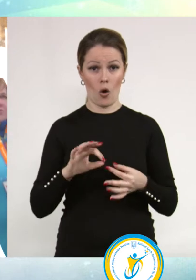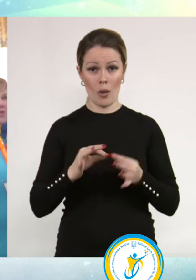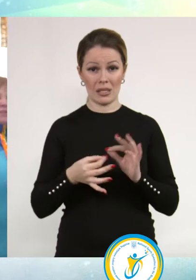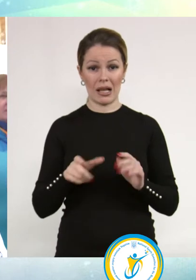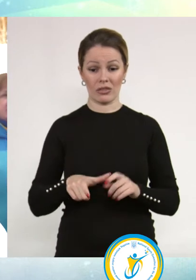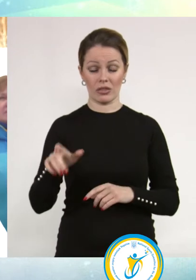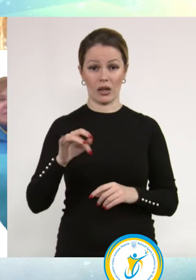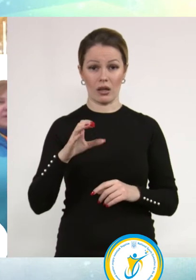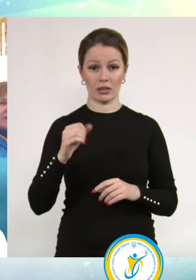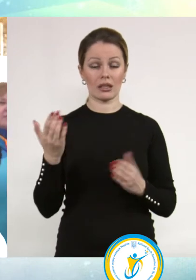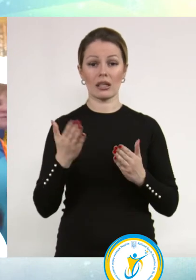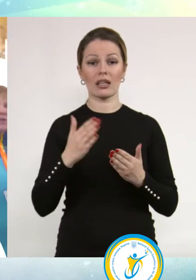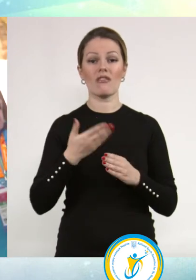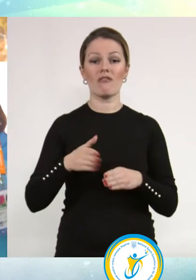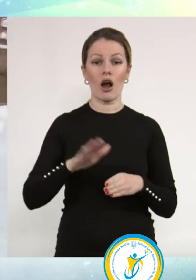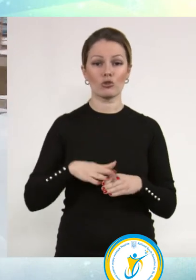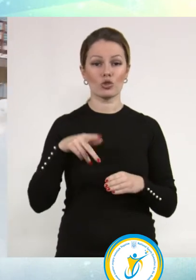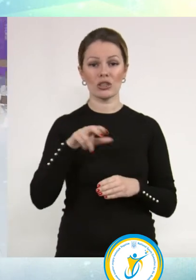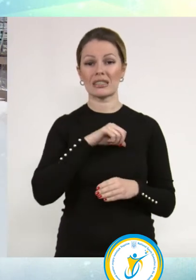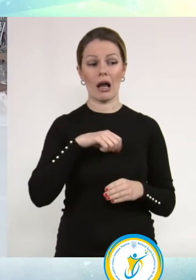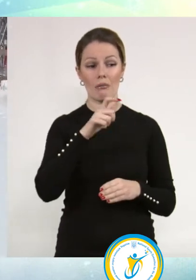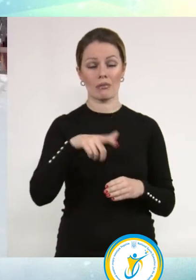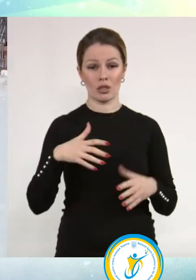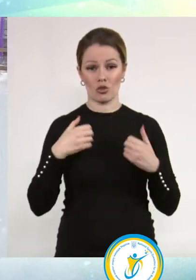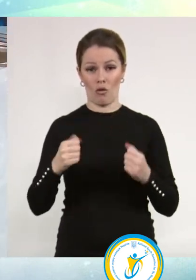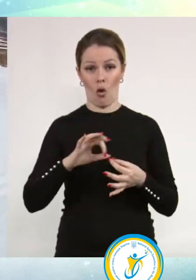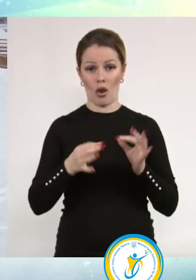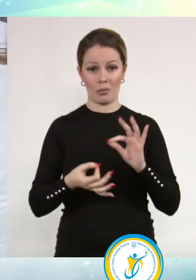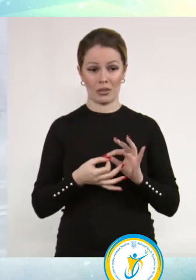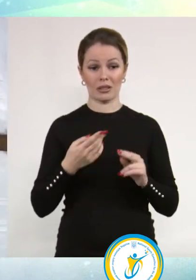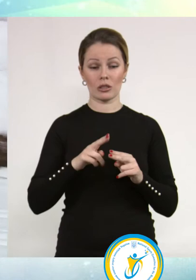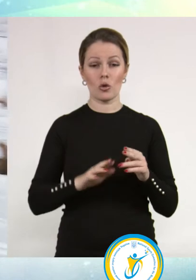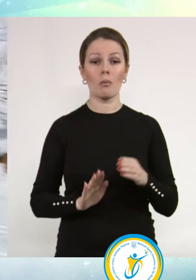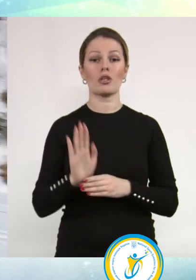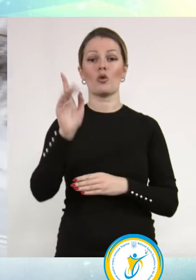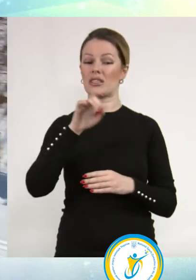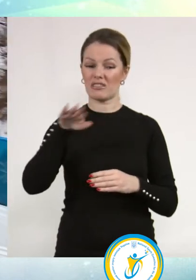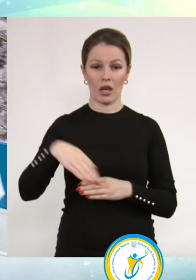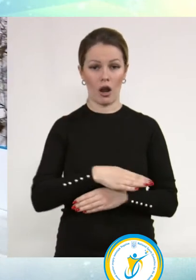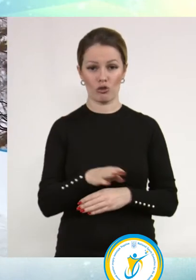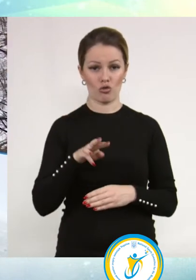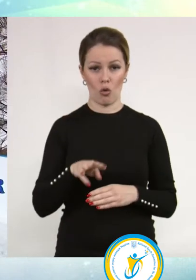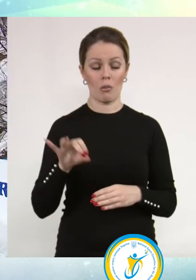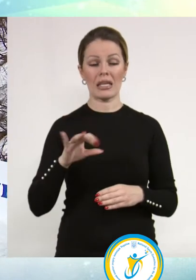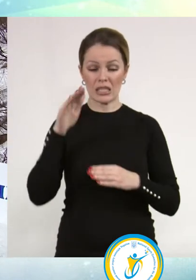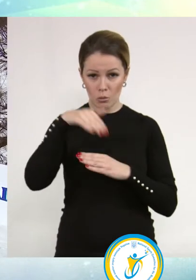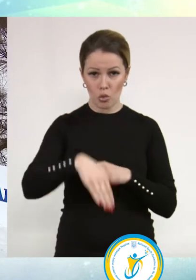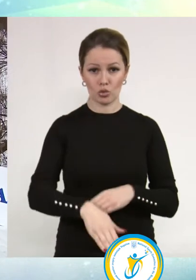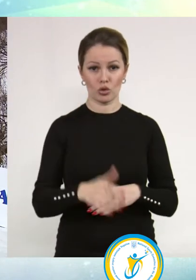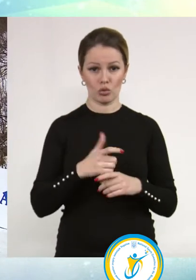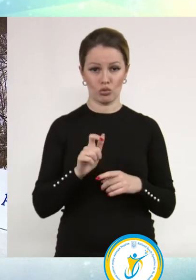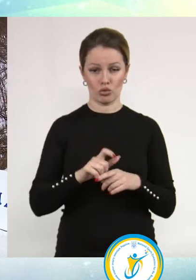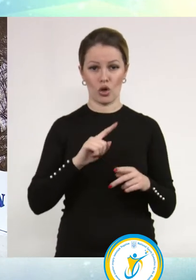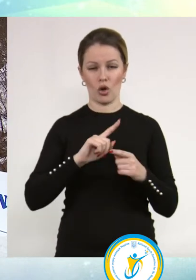траса, на якій важко йшли олімпійці. Йому на цьому підйомі з віражом і спуски дуже крутому